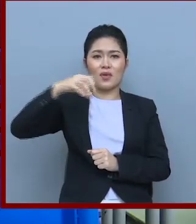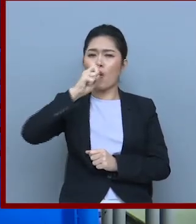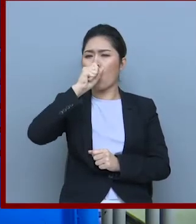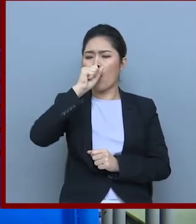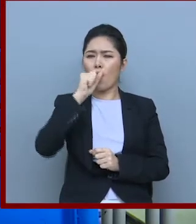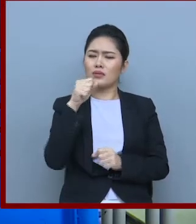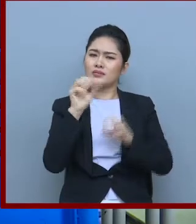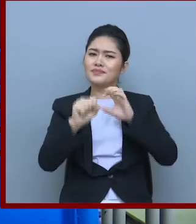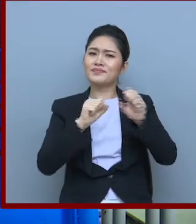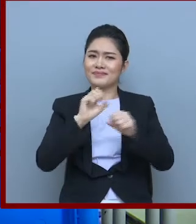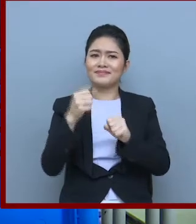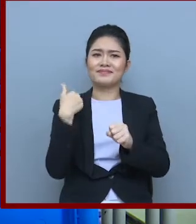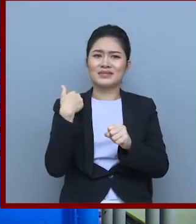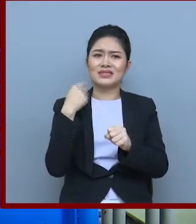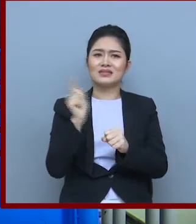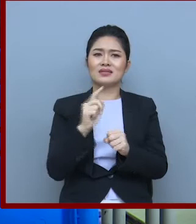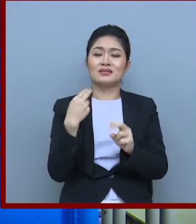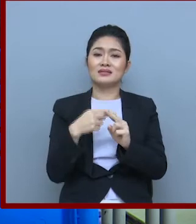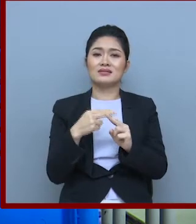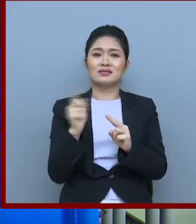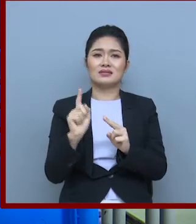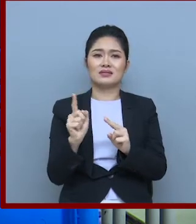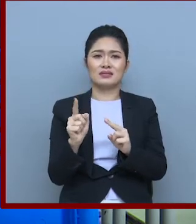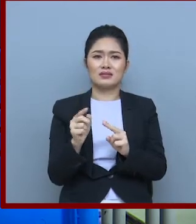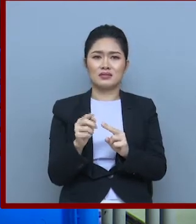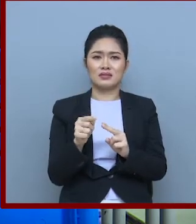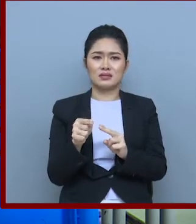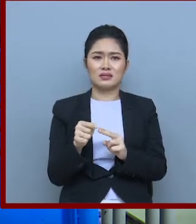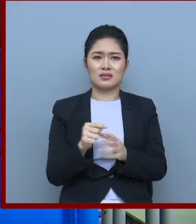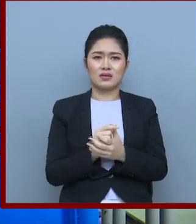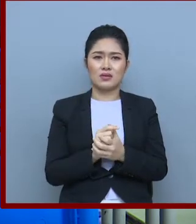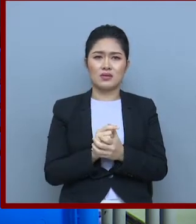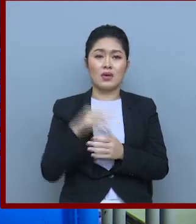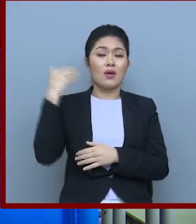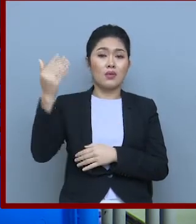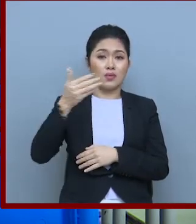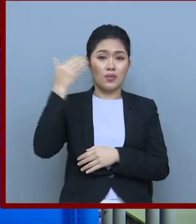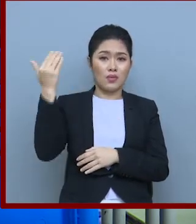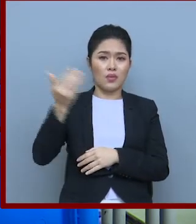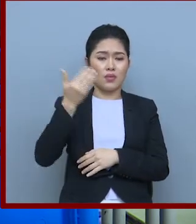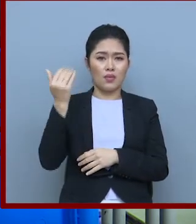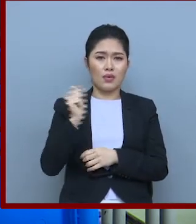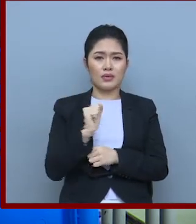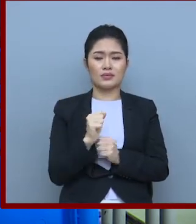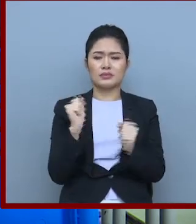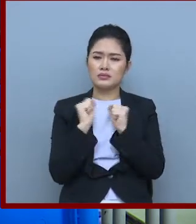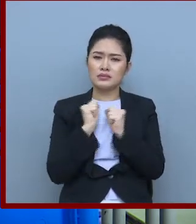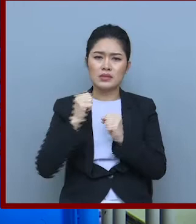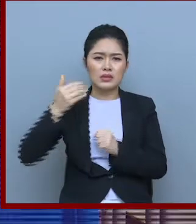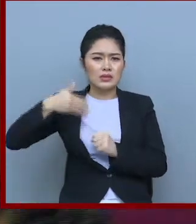เราลองเทสกับตัวเซ็นเซอร์อีกตัวหนึ่งนะครับที่เรียกว่าเป็นเซ็นเซอร์วัดอุณหภูมินะครับ